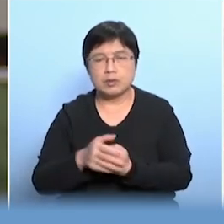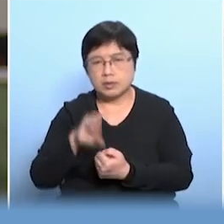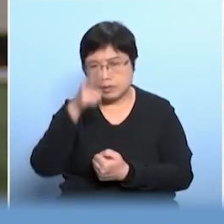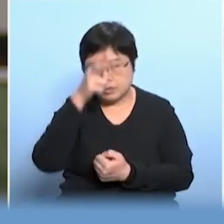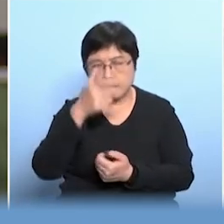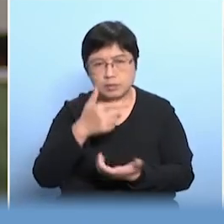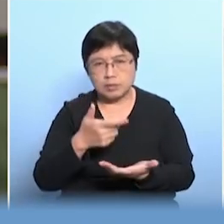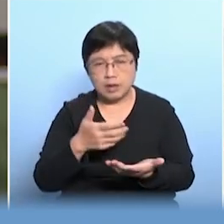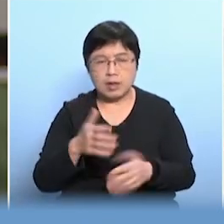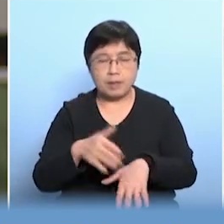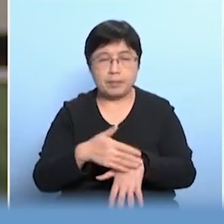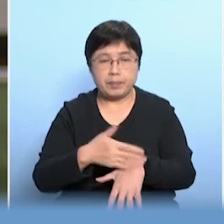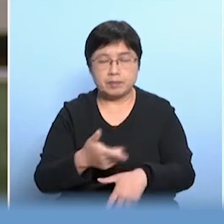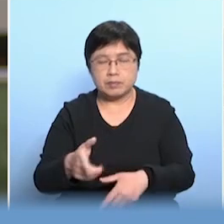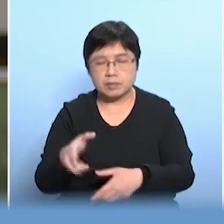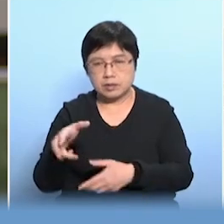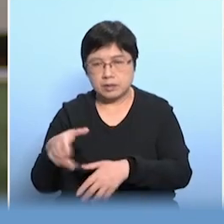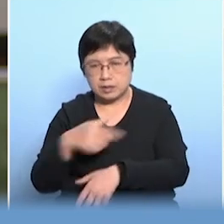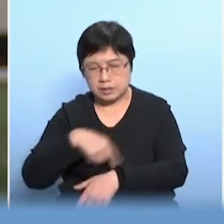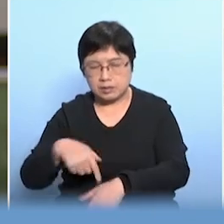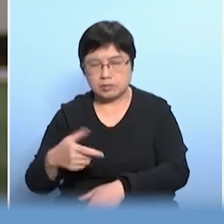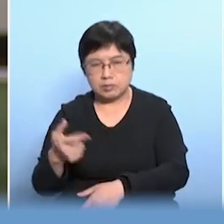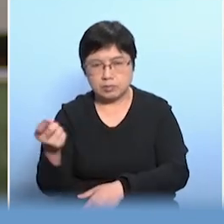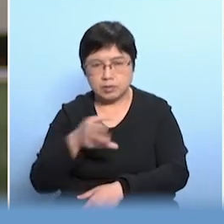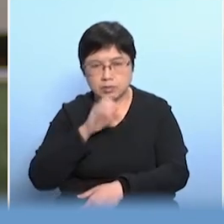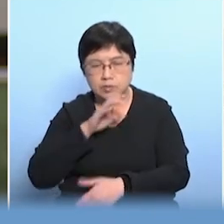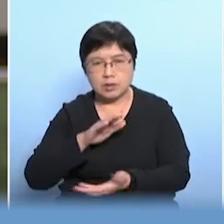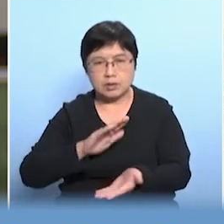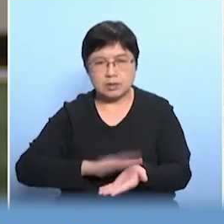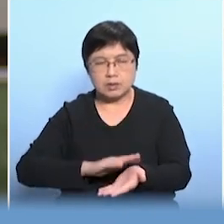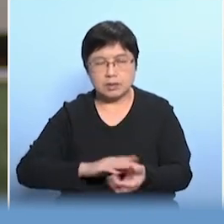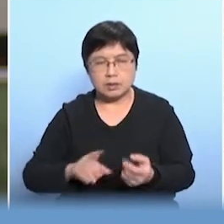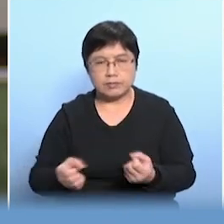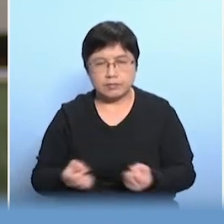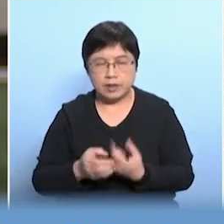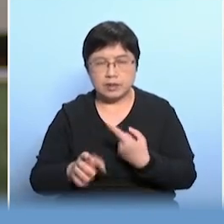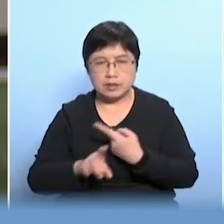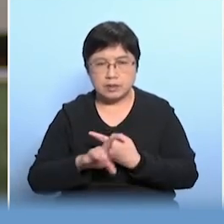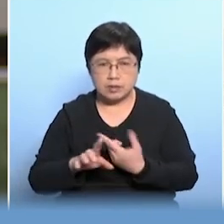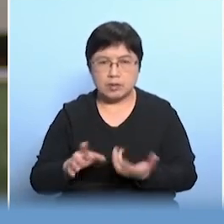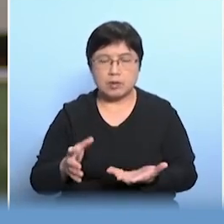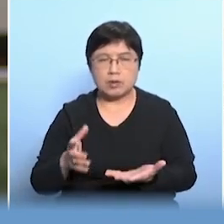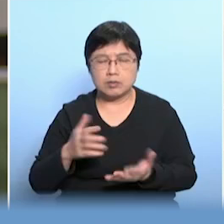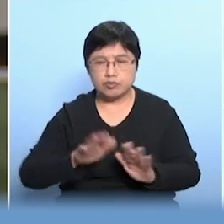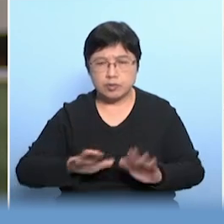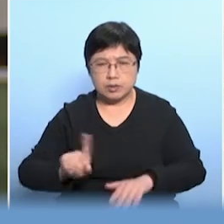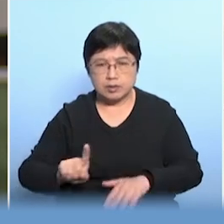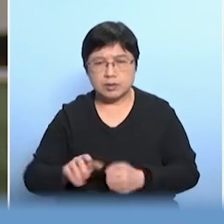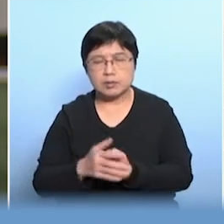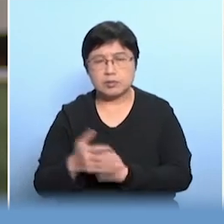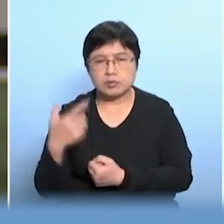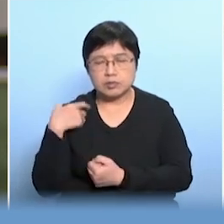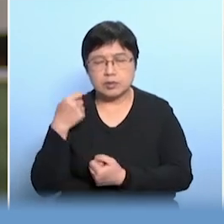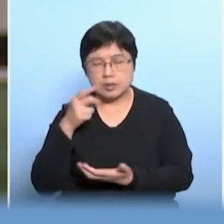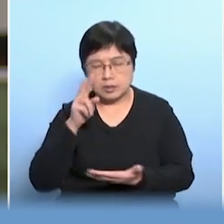才多位议员所说，怎样去完善医疗事故的处理机制也不可以划缺的。根據醫管局最近